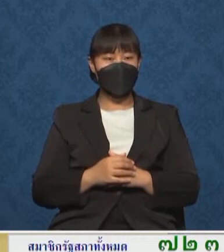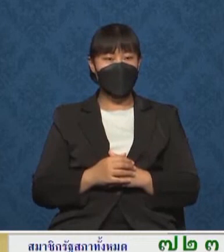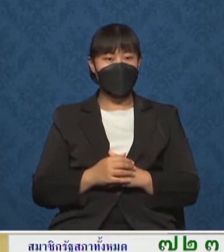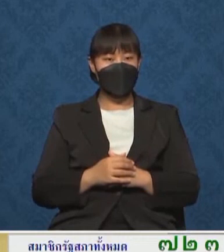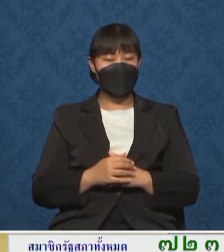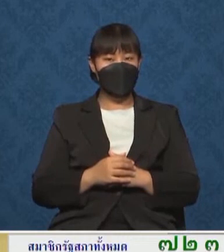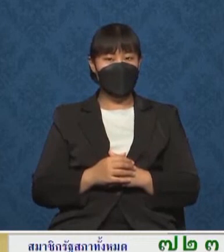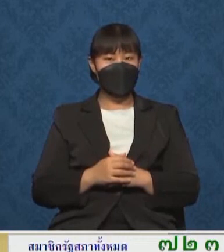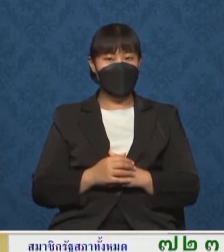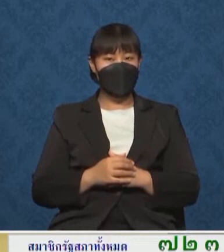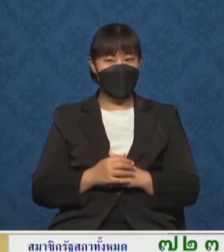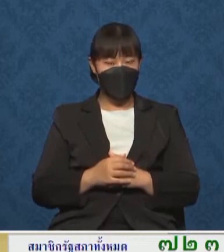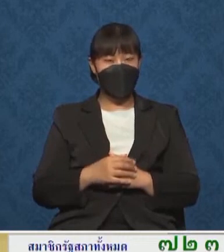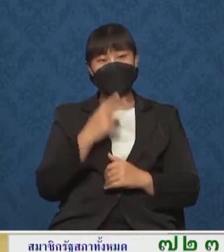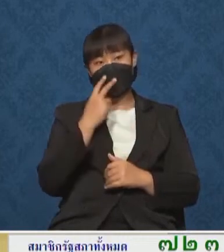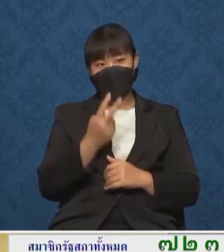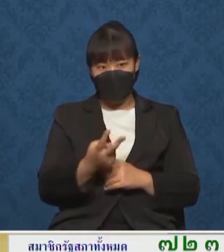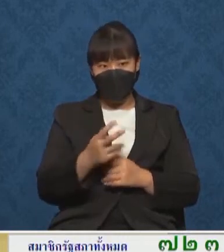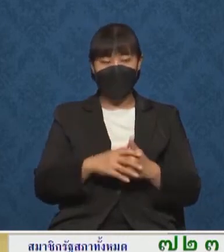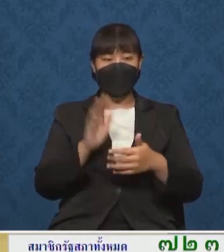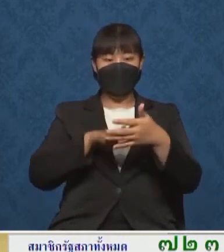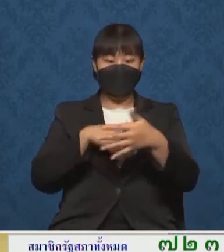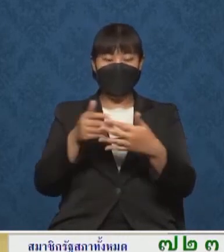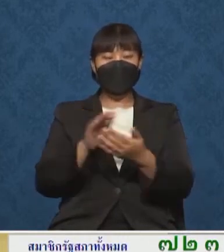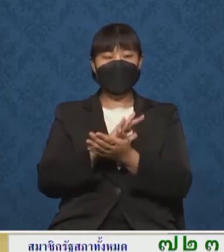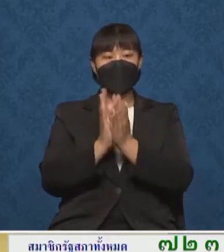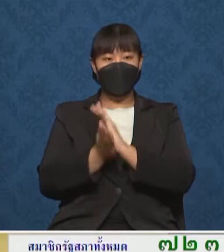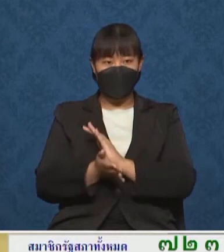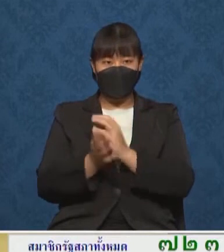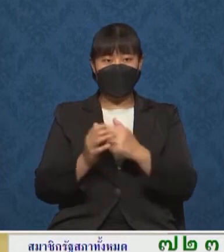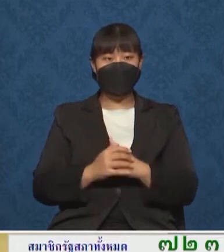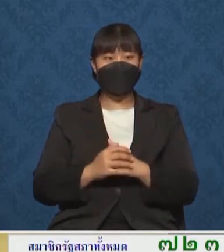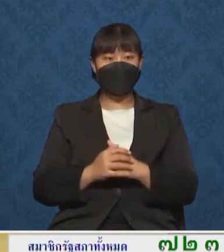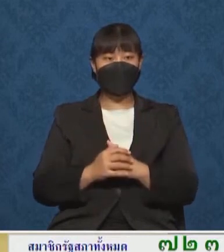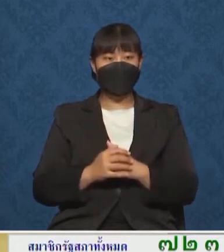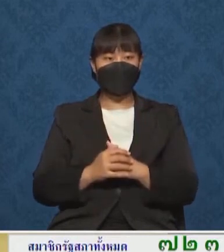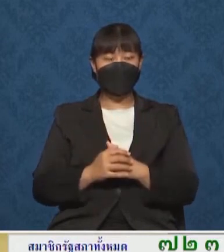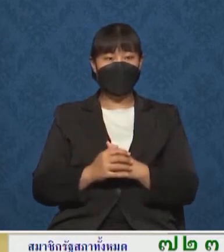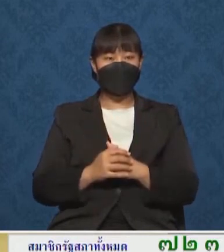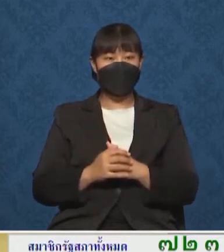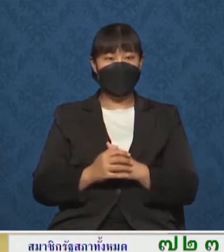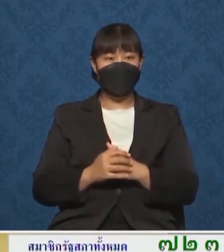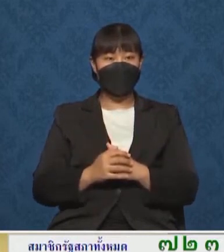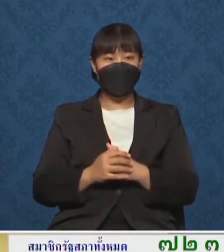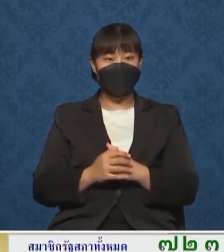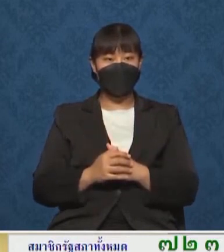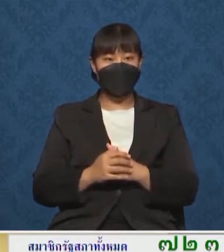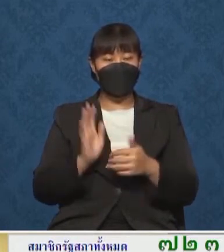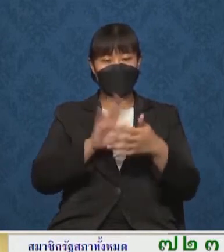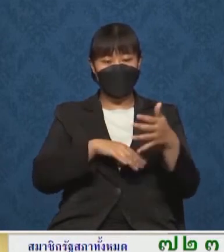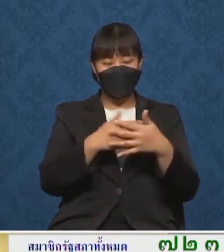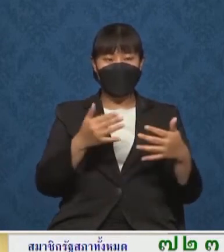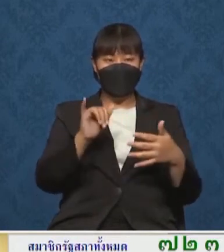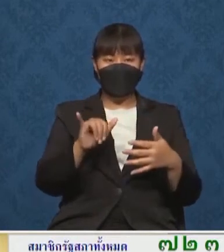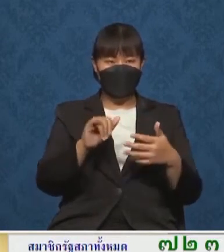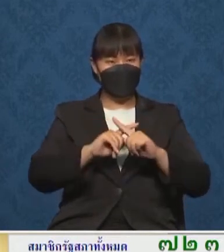มาดูในส่วนของแผนปฏิรูปกันบ้างนะครับแผนปฏิรูปนี้ไม่ได้ต่างจากแผนยุทธศาสตร์ของคส